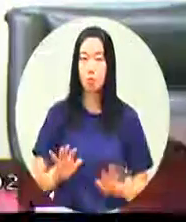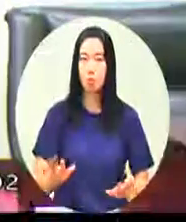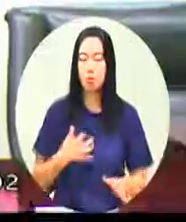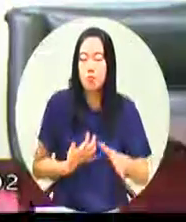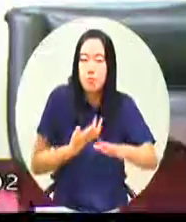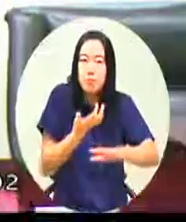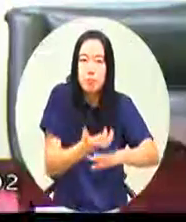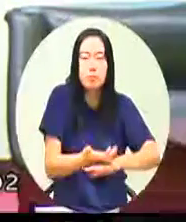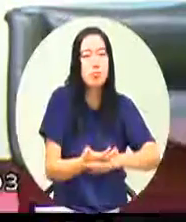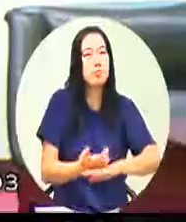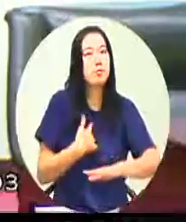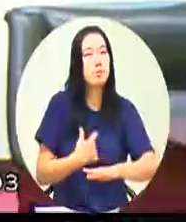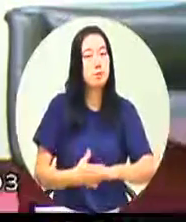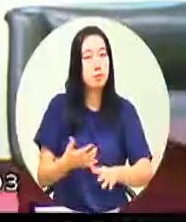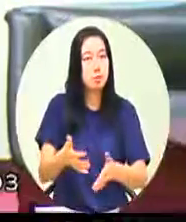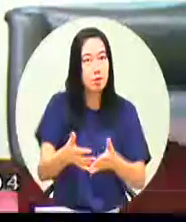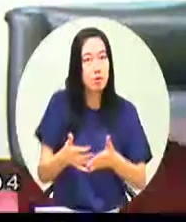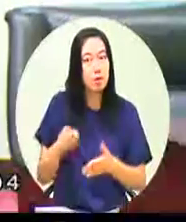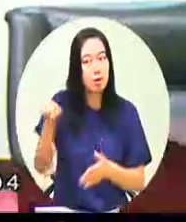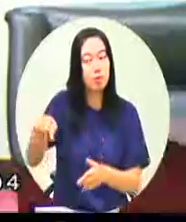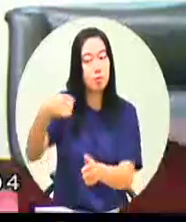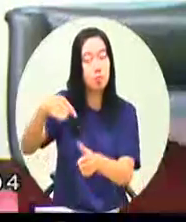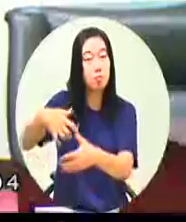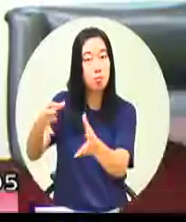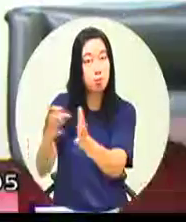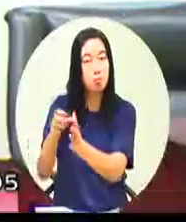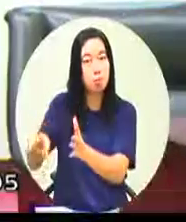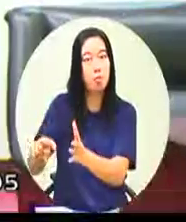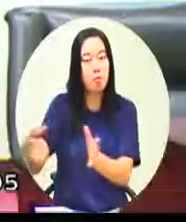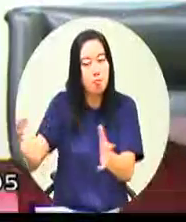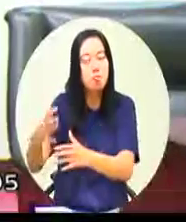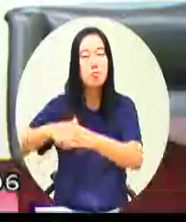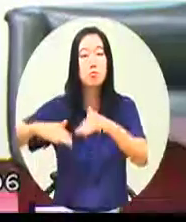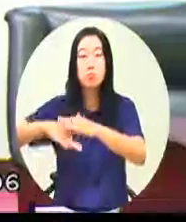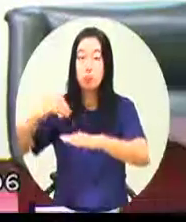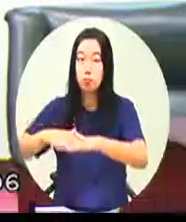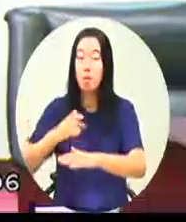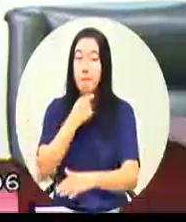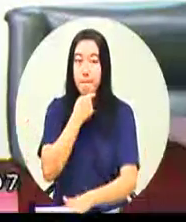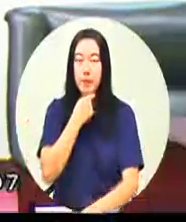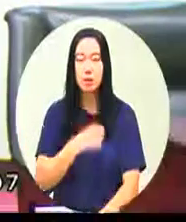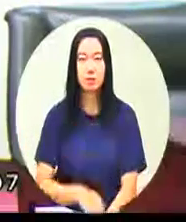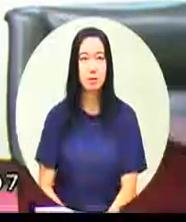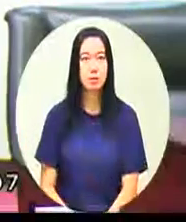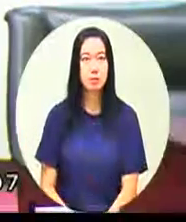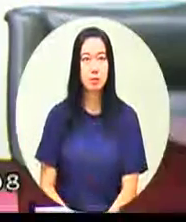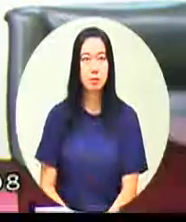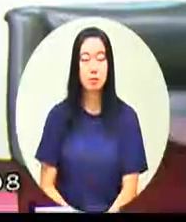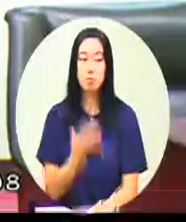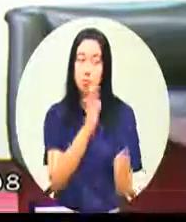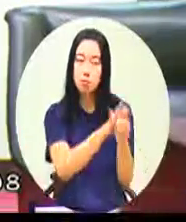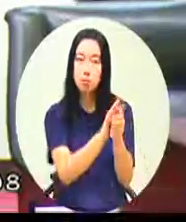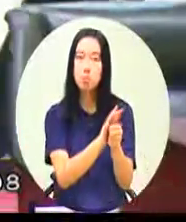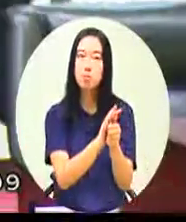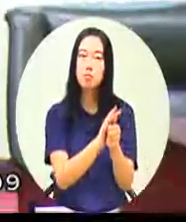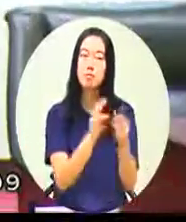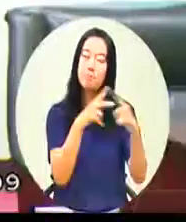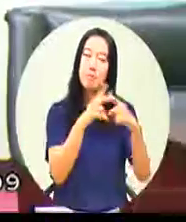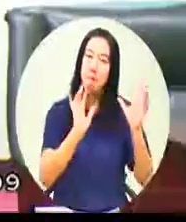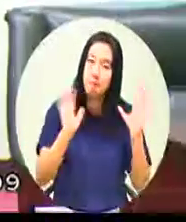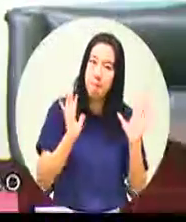去这跟我们的教育局来去互动做这些工作。或者讲，咱的小朋友会当认识我们的